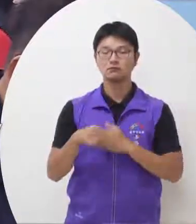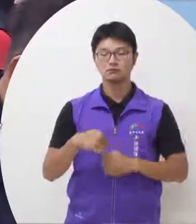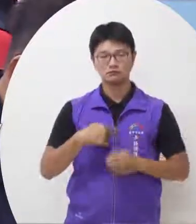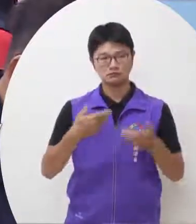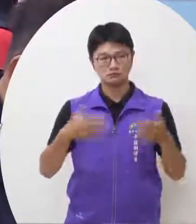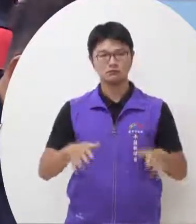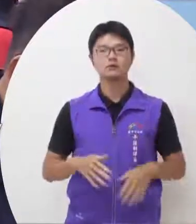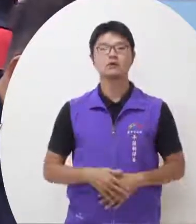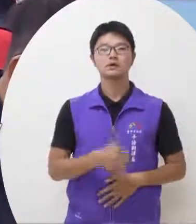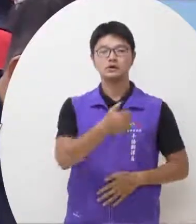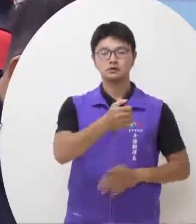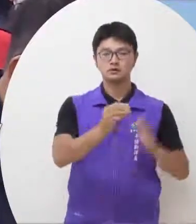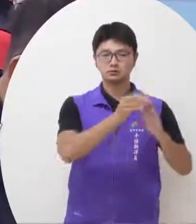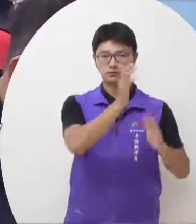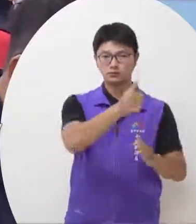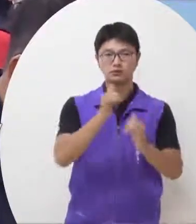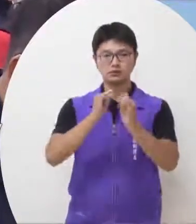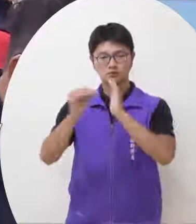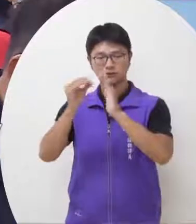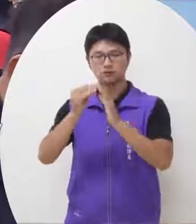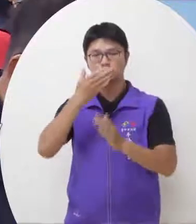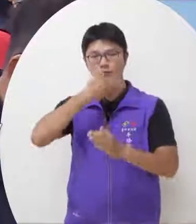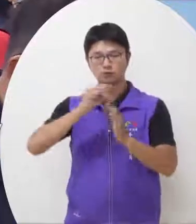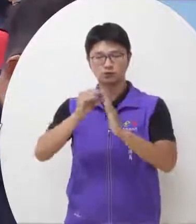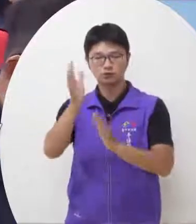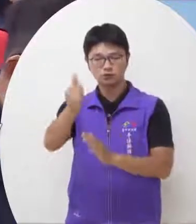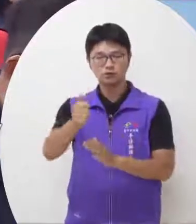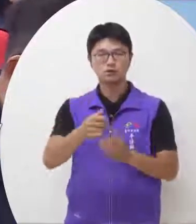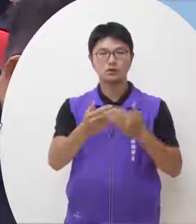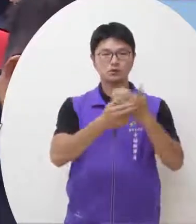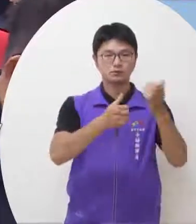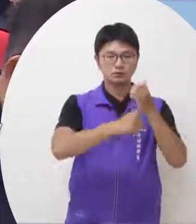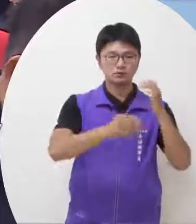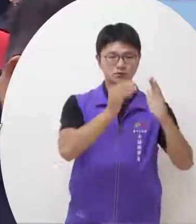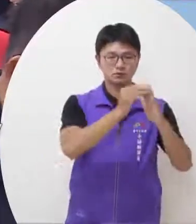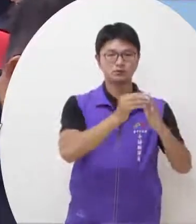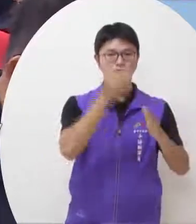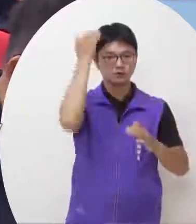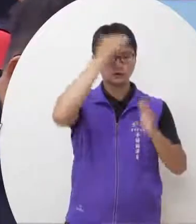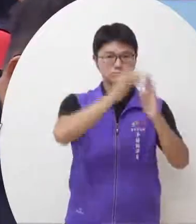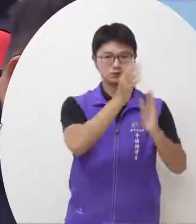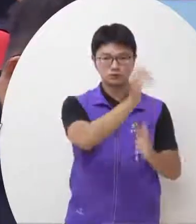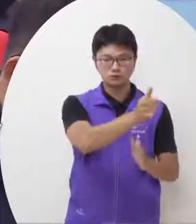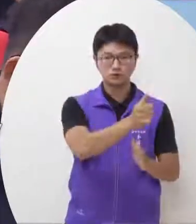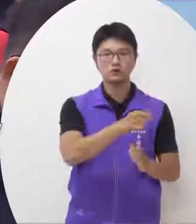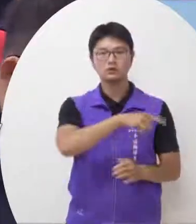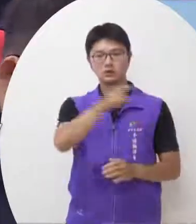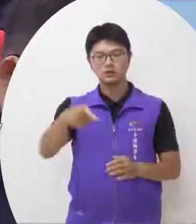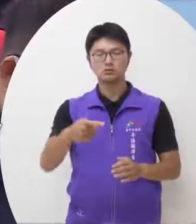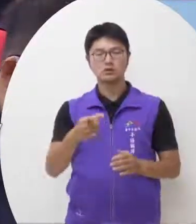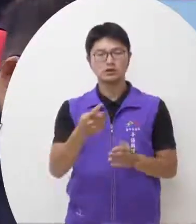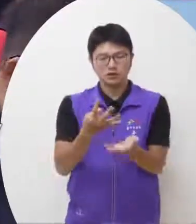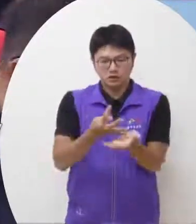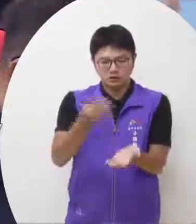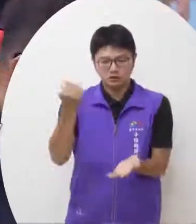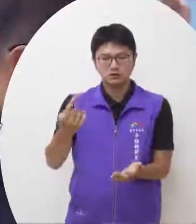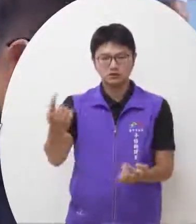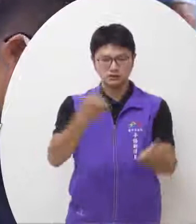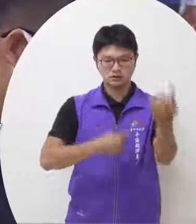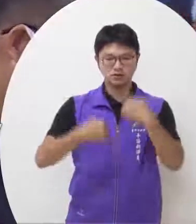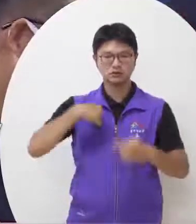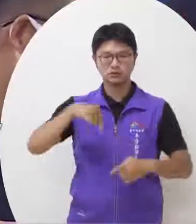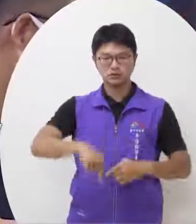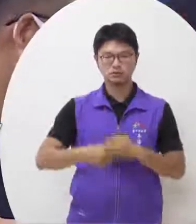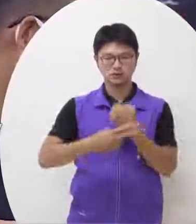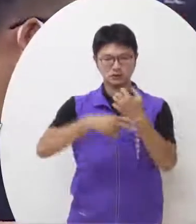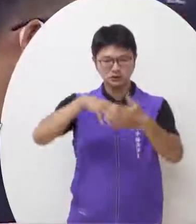吴局长还有社会局彭局长、卫生局郑局长也多次莅临我们诊疗所来会